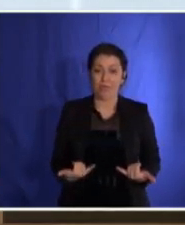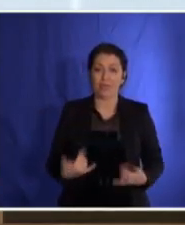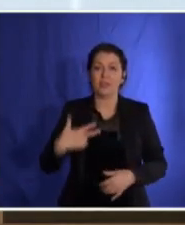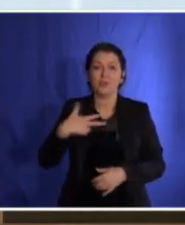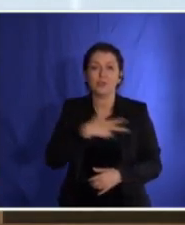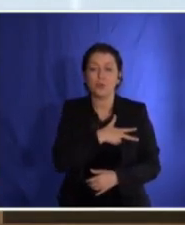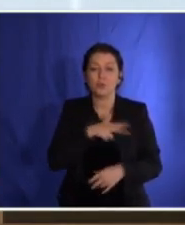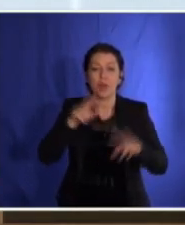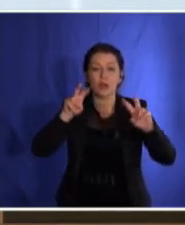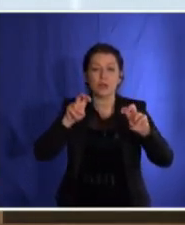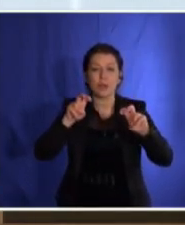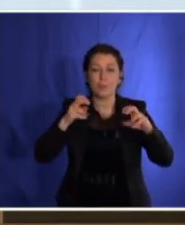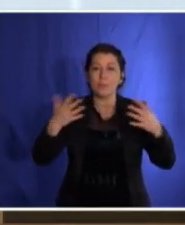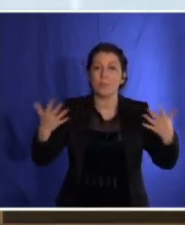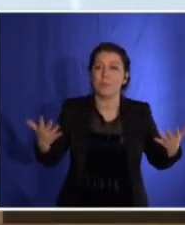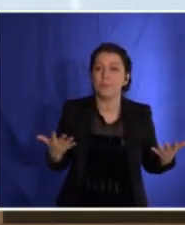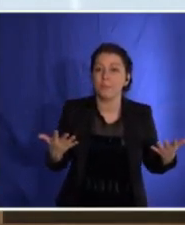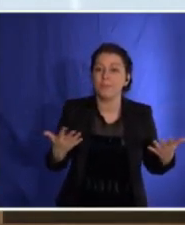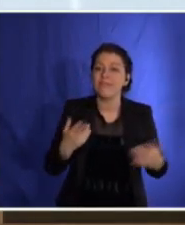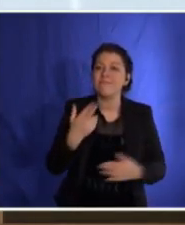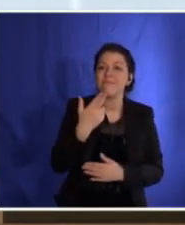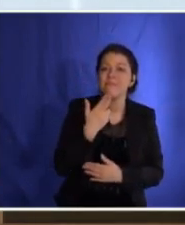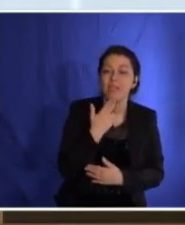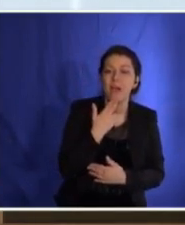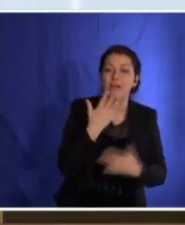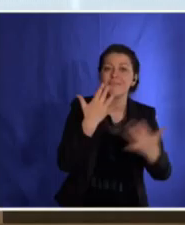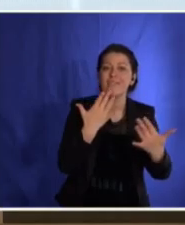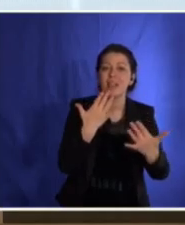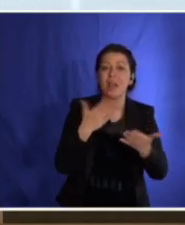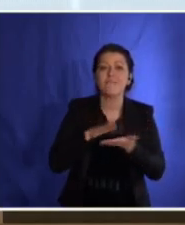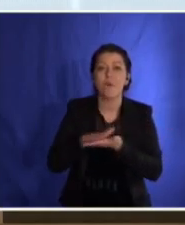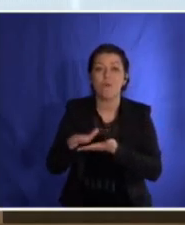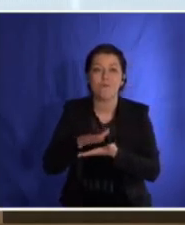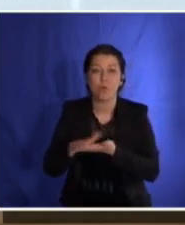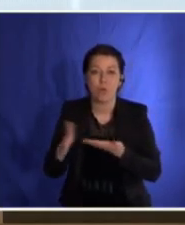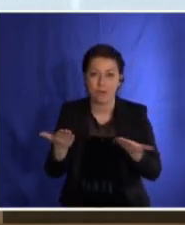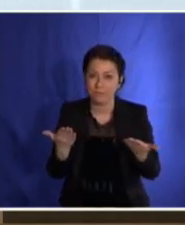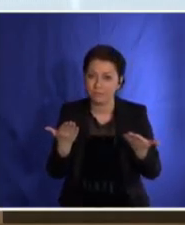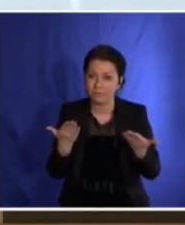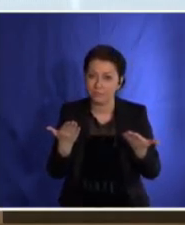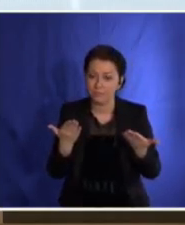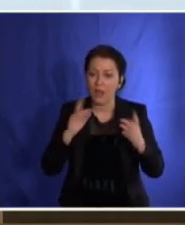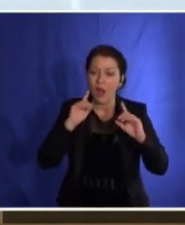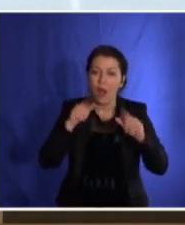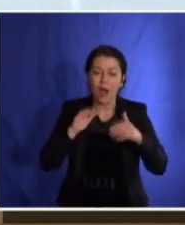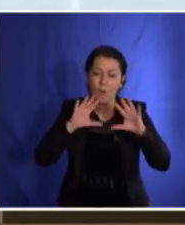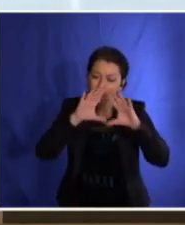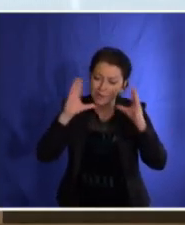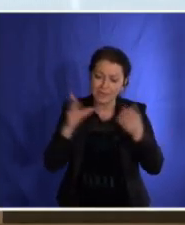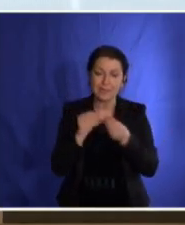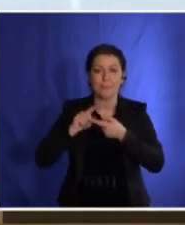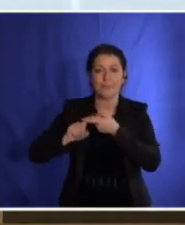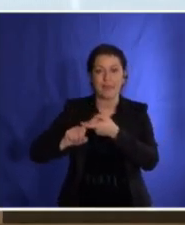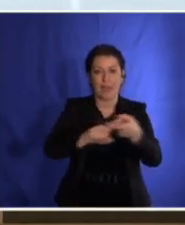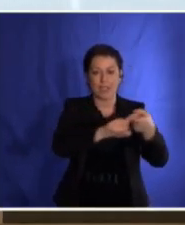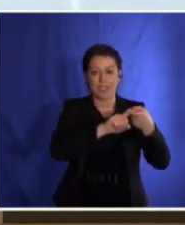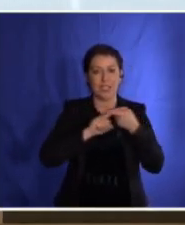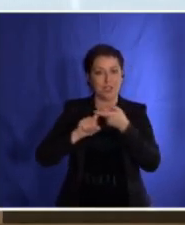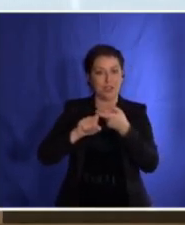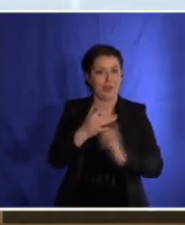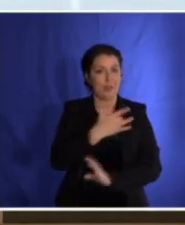Wer bekommt wie viel? Wofür? Und das gilt für die gesamte Gesellschaft am